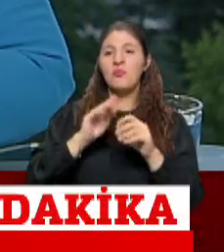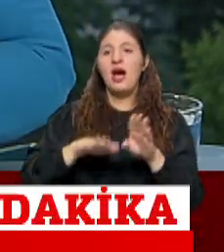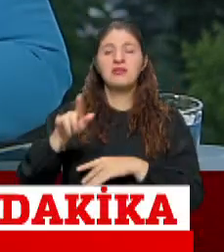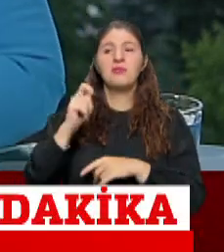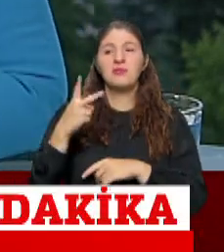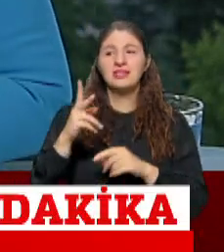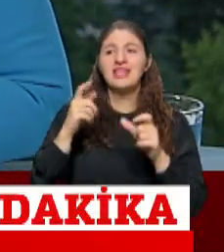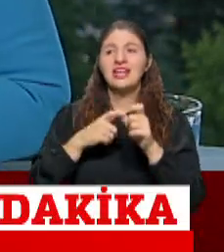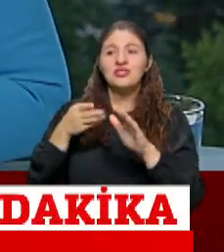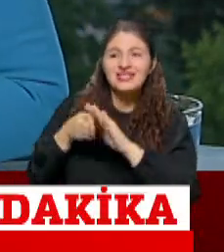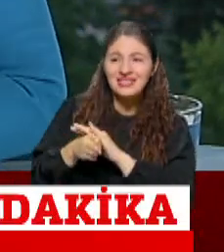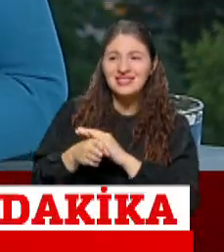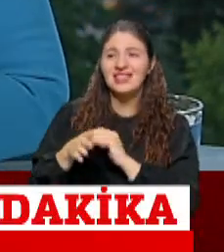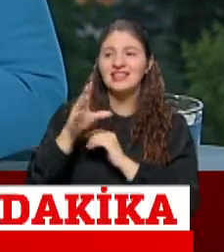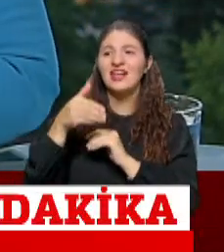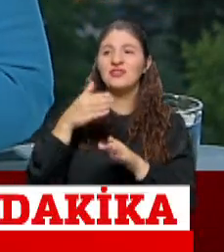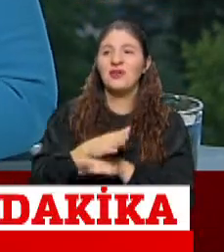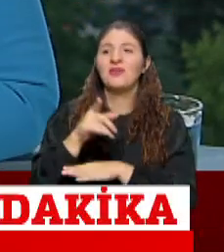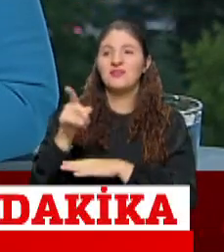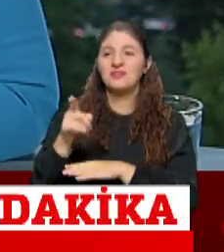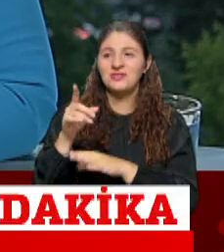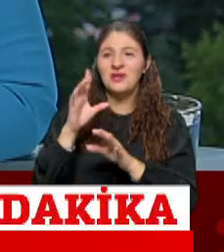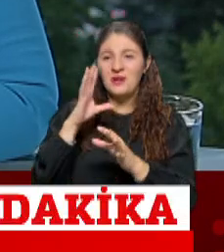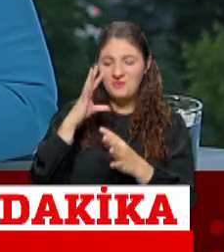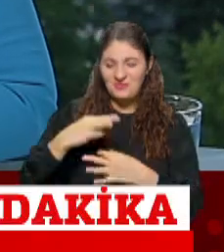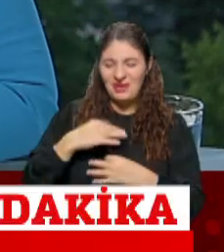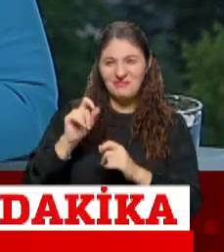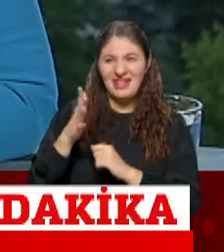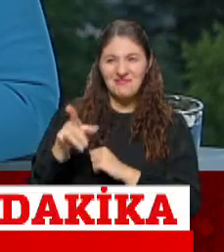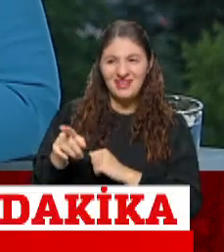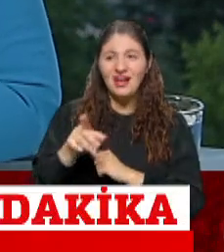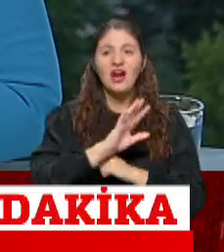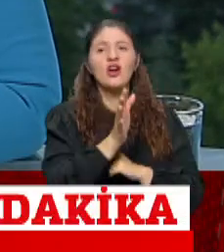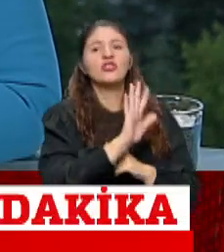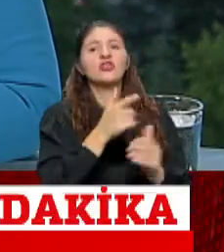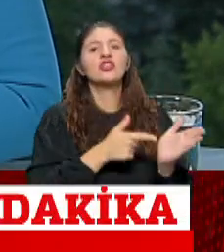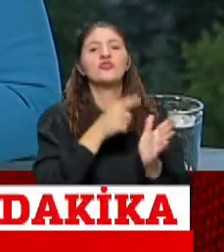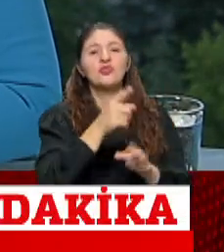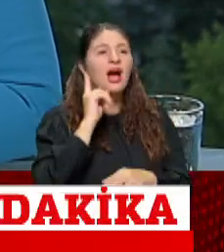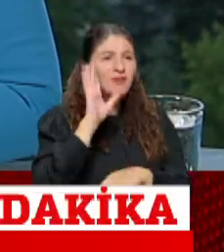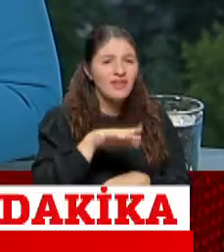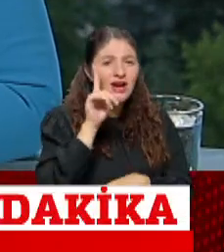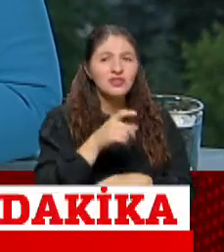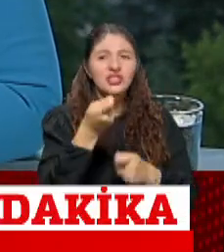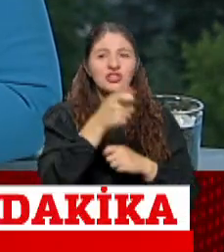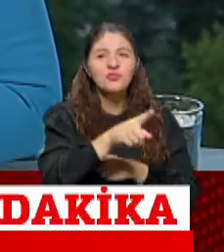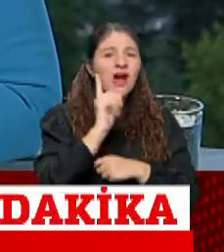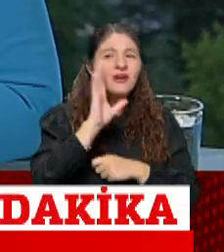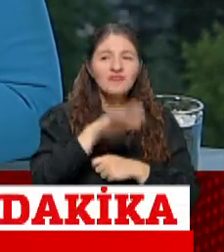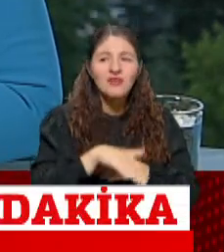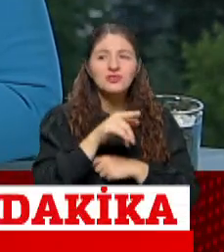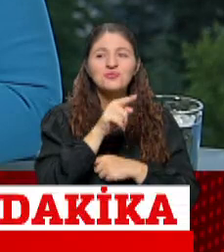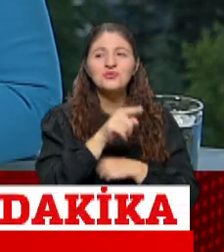dedi. Selçuk araya girdin. Ya daha doğrusu müdahale edeceksin galiba. Yok yok çiftçinin bundan haberi var mı? İşçinin bundan haberi var mı?